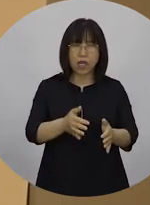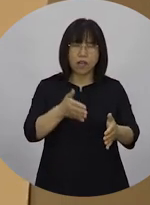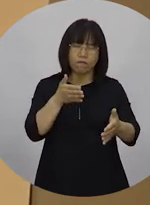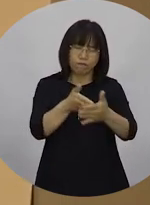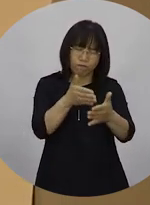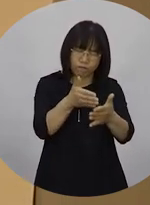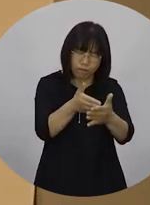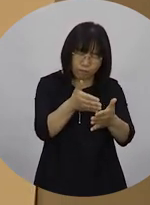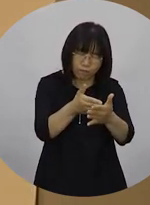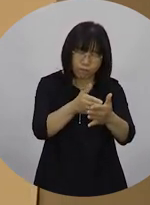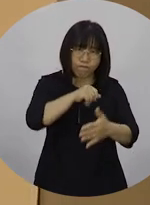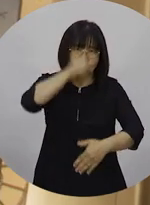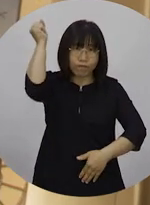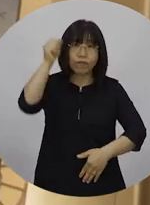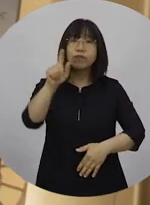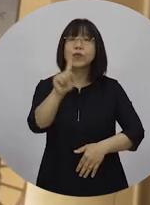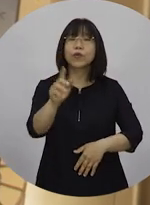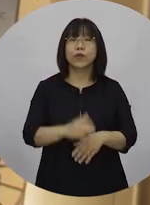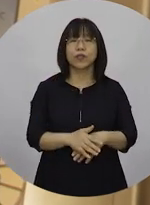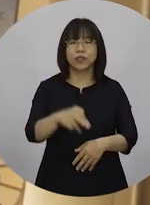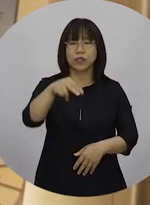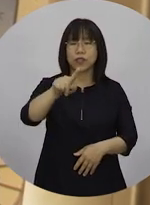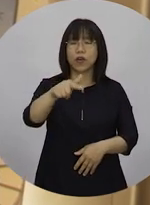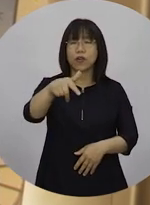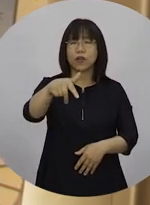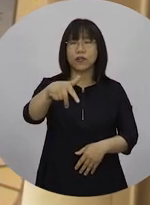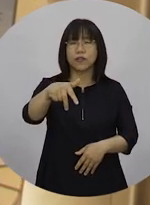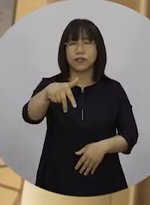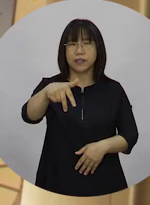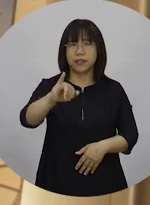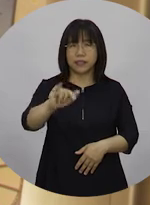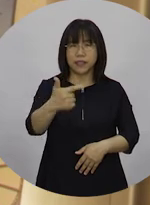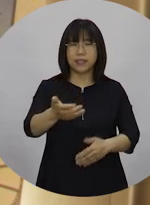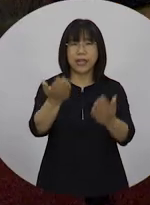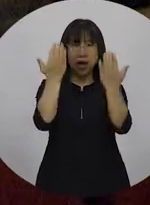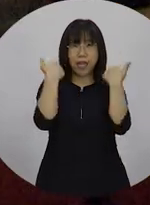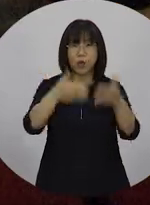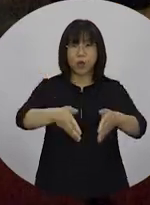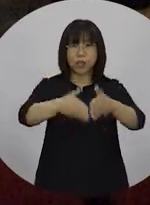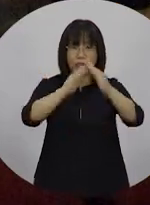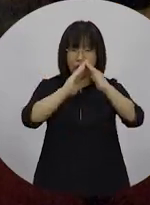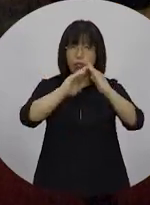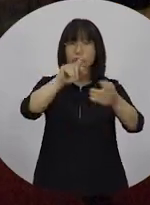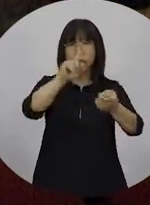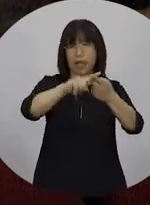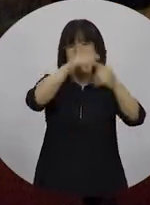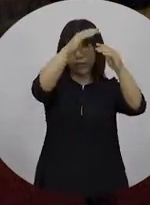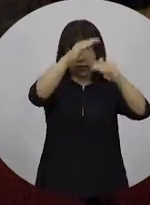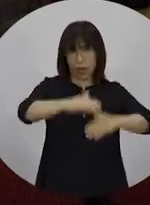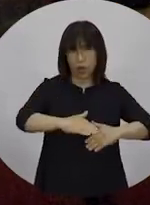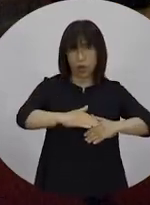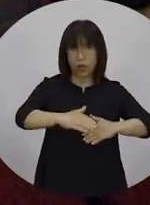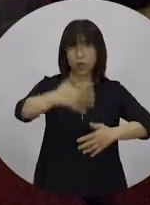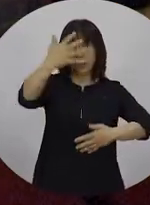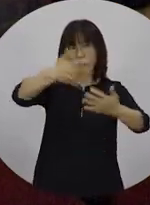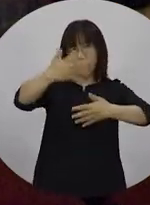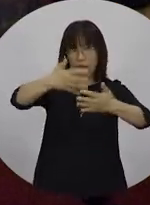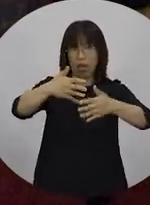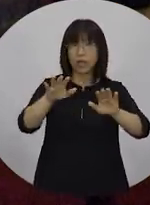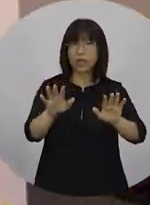서진 학교 설립을 이끌어낸 서울 장애인 부모 연대 강서 집에 어머니들의 이야기를 기록한 다큐멘터리 영화입니다